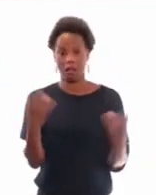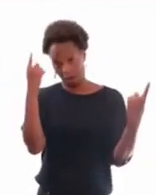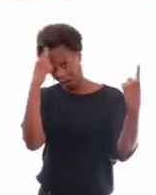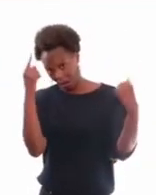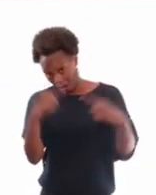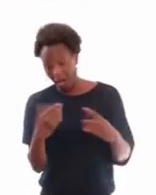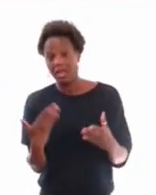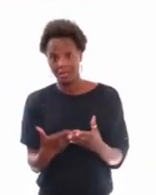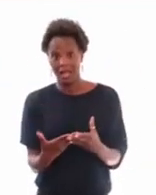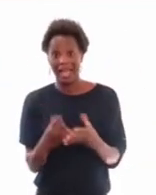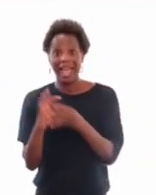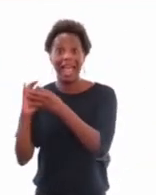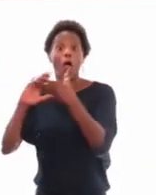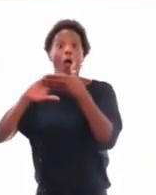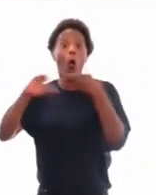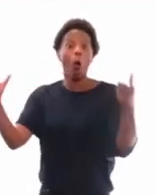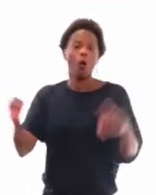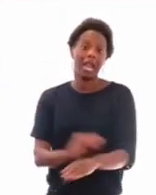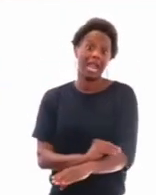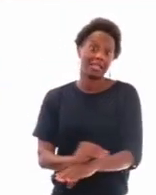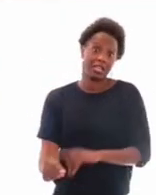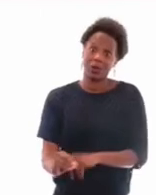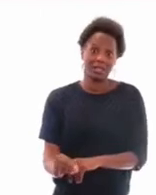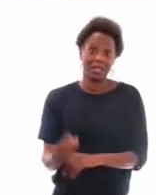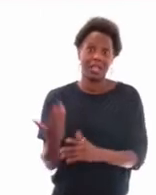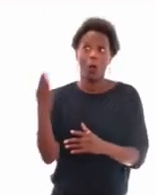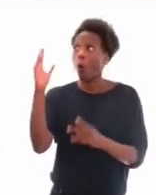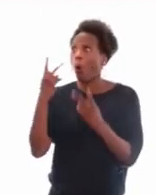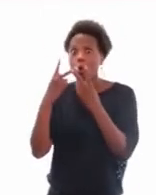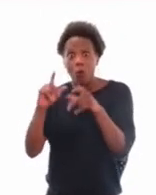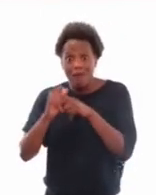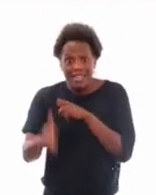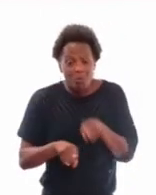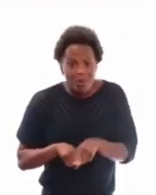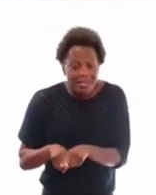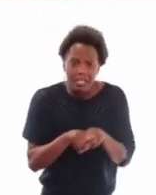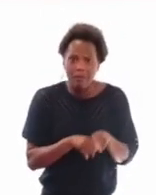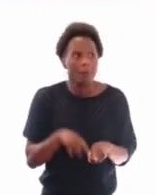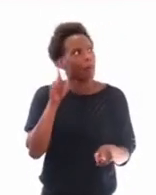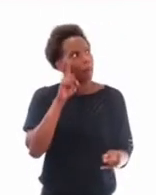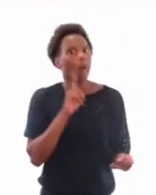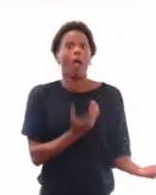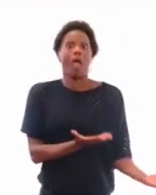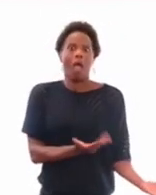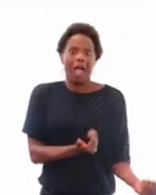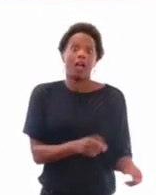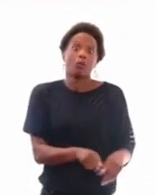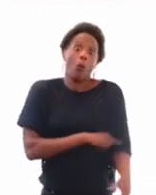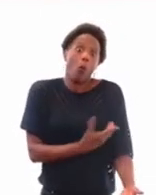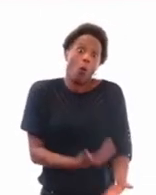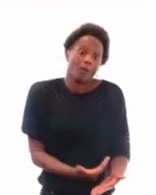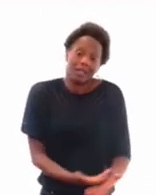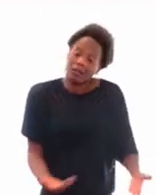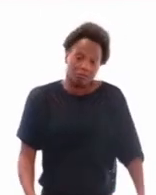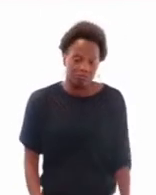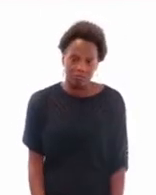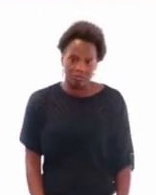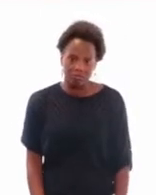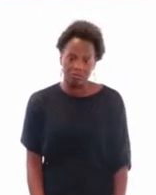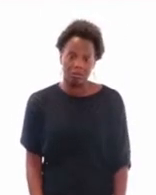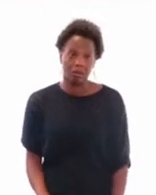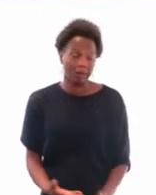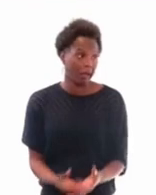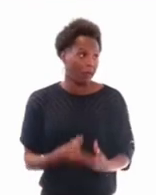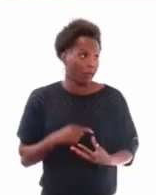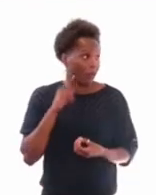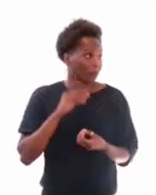continuum de sécurité, tout simplement, et ça marche dans d'autres villes. Voilà, pourquoi avoir autant attendu? Ça restera quand même un mystère, à part